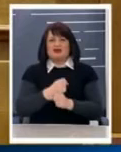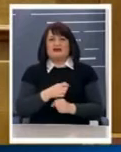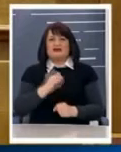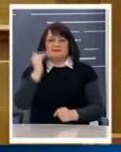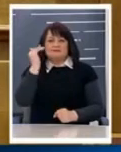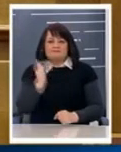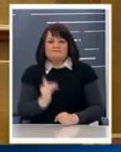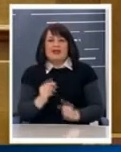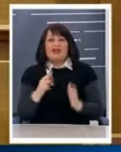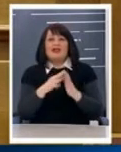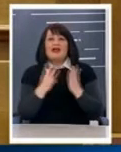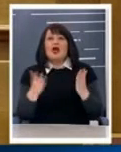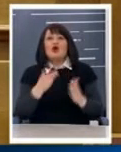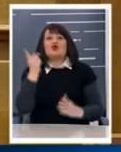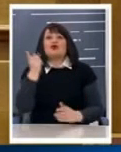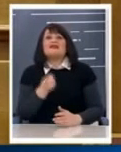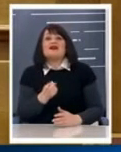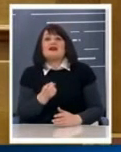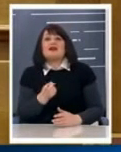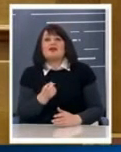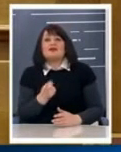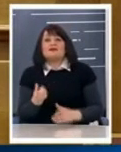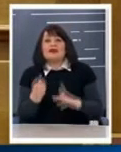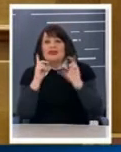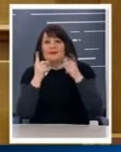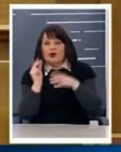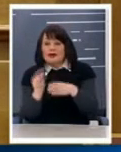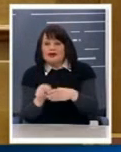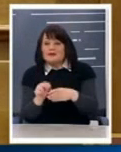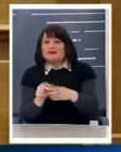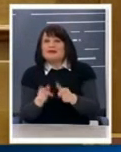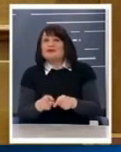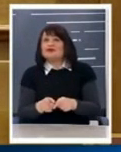το Μάιο στην κάλπη.